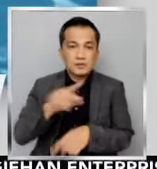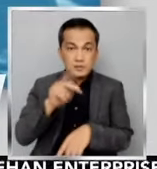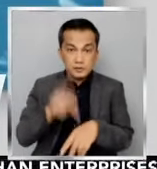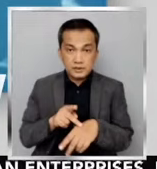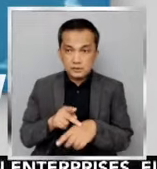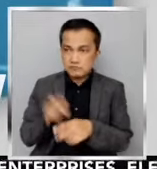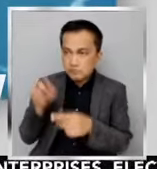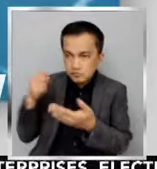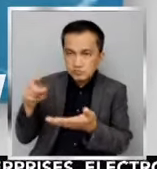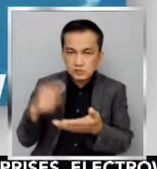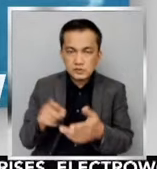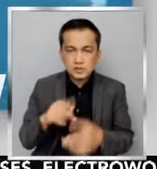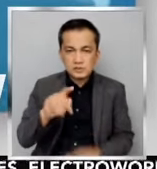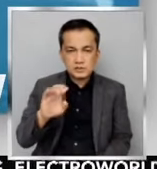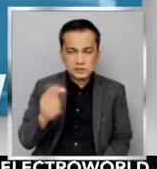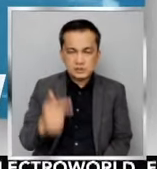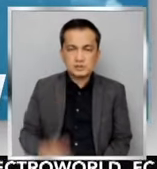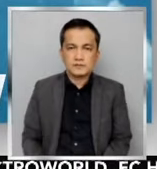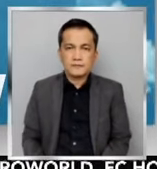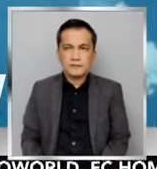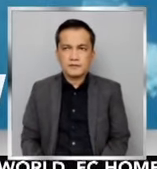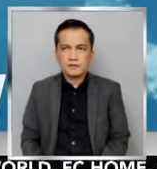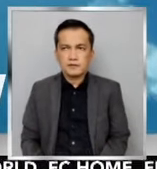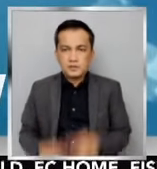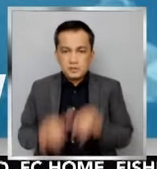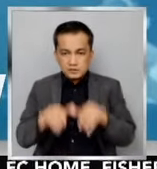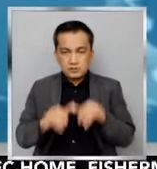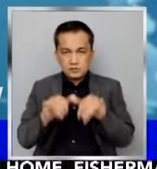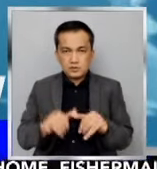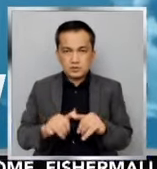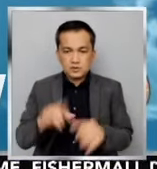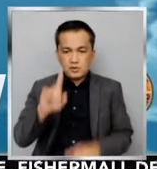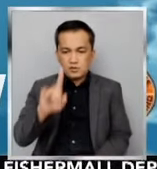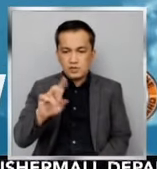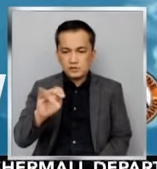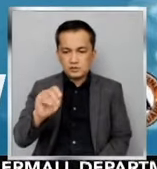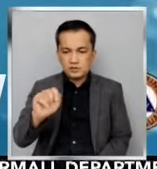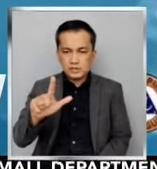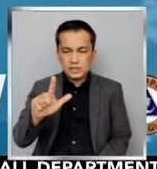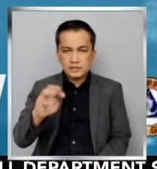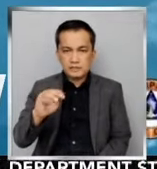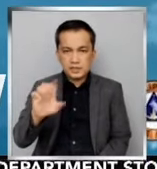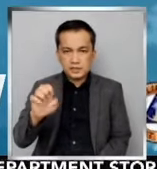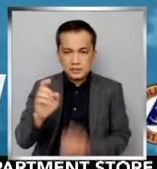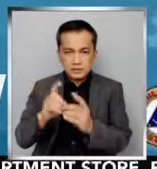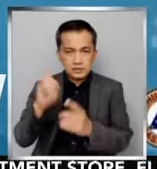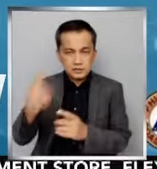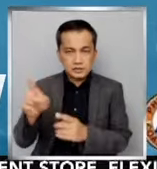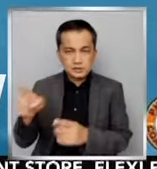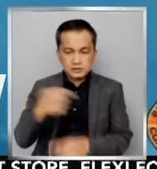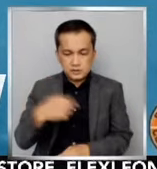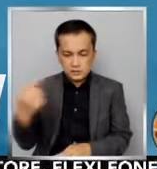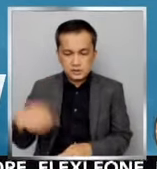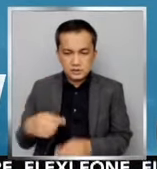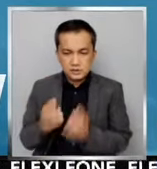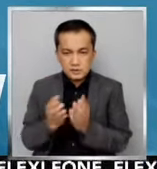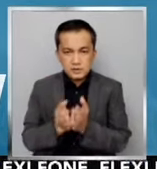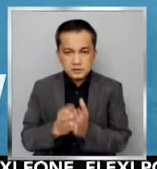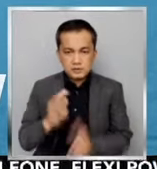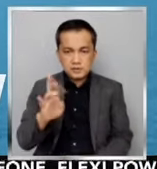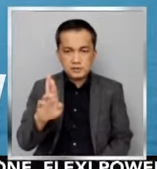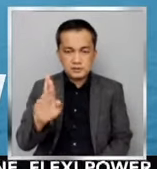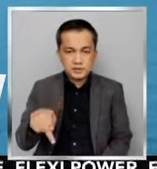sa PCG, nagme-maintain ngayon ng 1 nautical mile na distansya ang mga Chinese vessels sa BRP Sierra